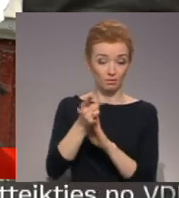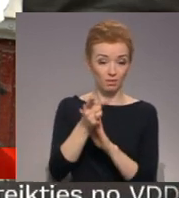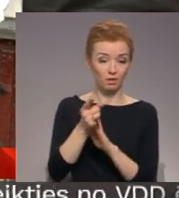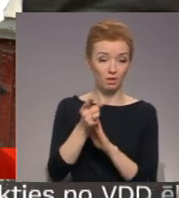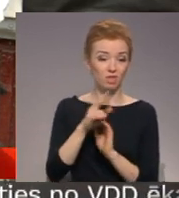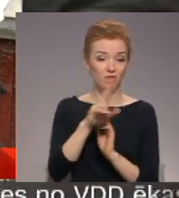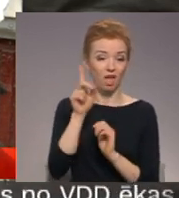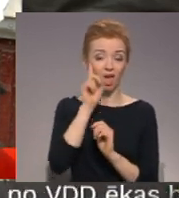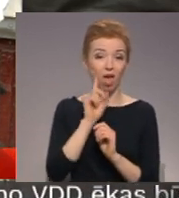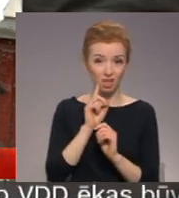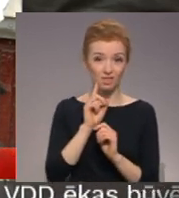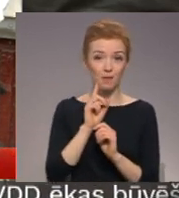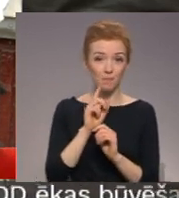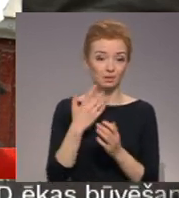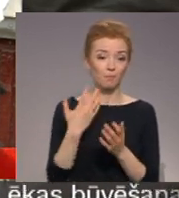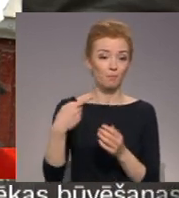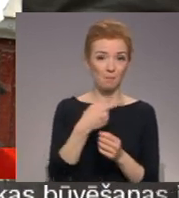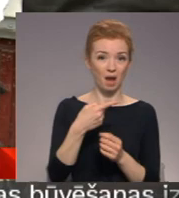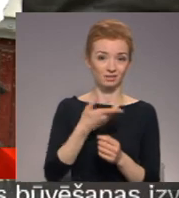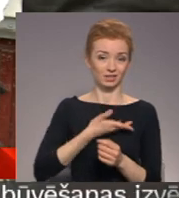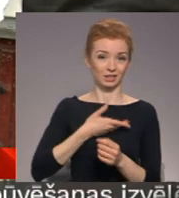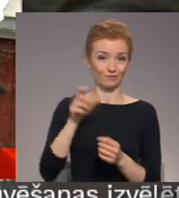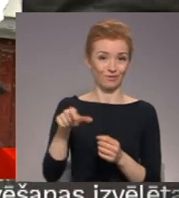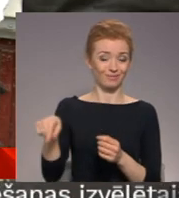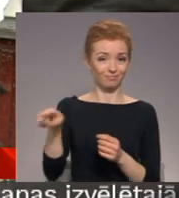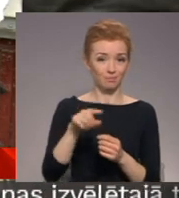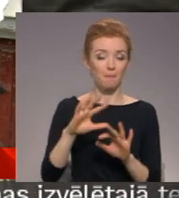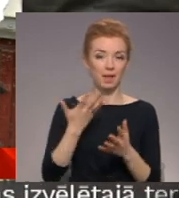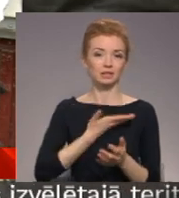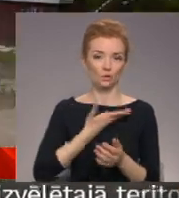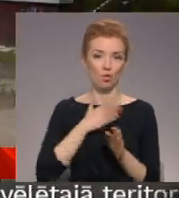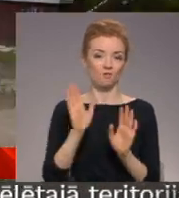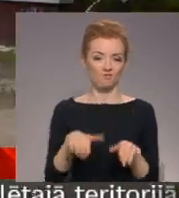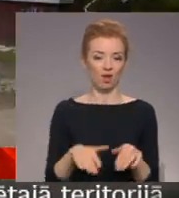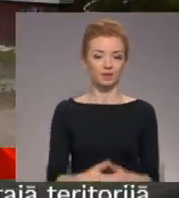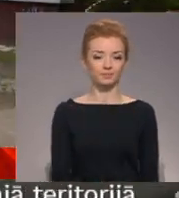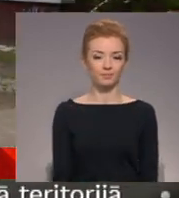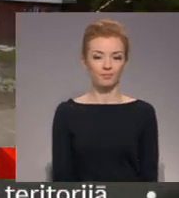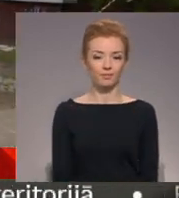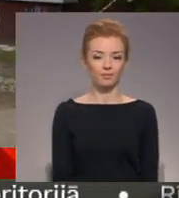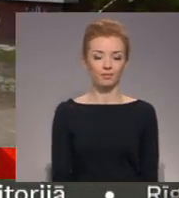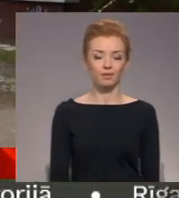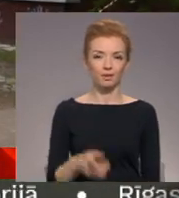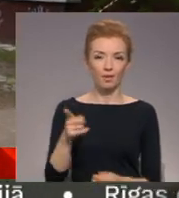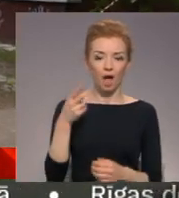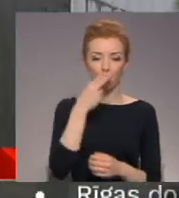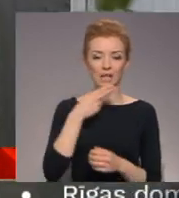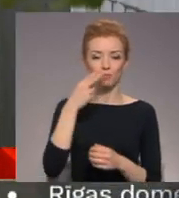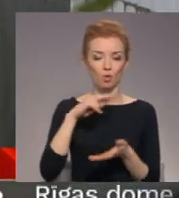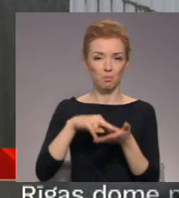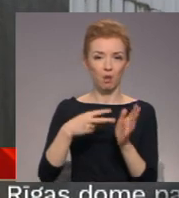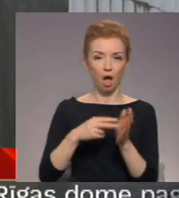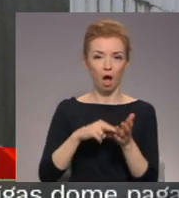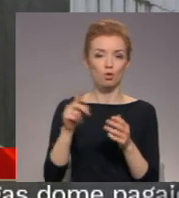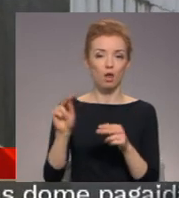un neērtībām, ko tas ir nodarījis pirmā stāva iemītniekiem, dzīvot ēkā ir droši. Ēkas apsaimniekotājs plāno remontu, bet